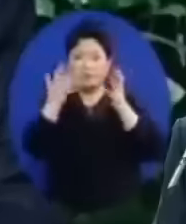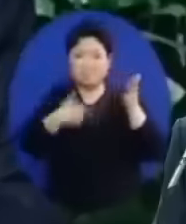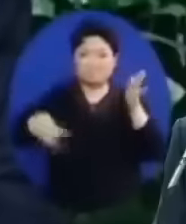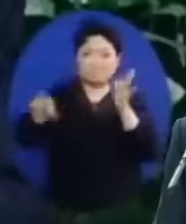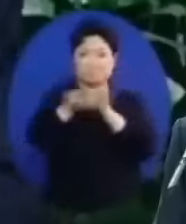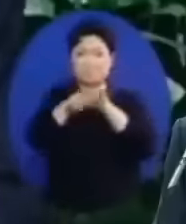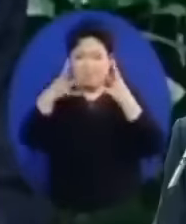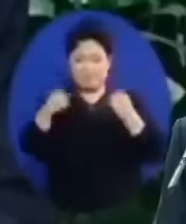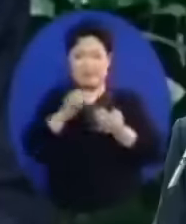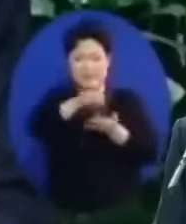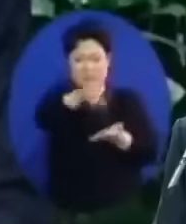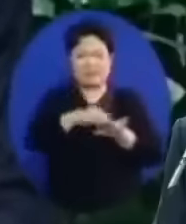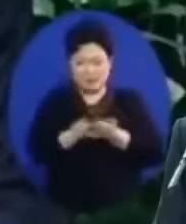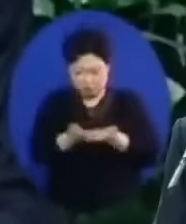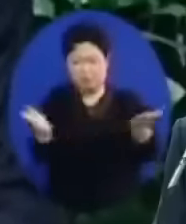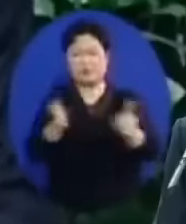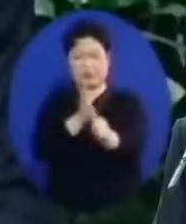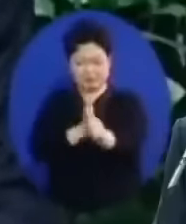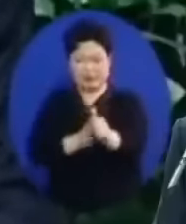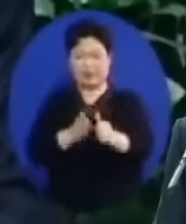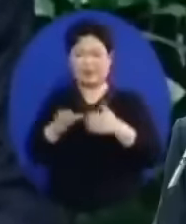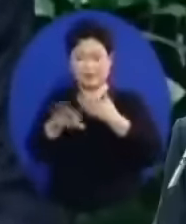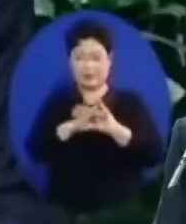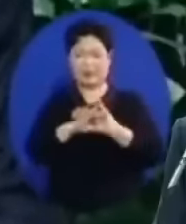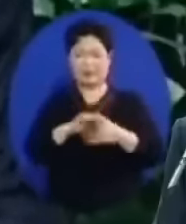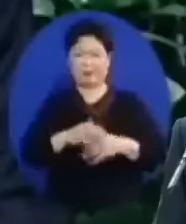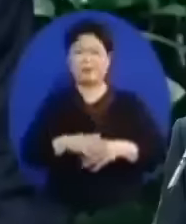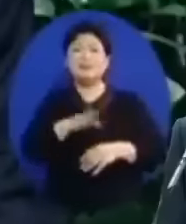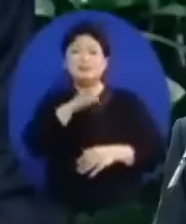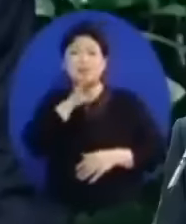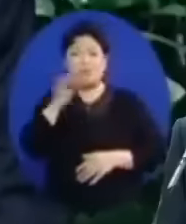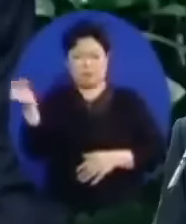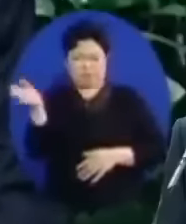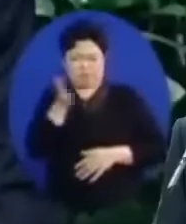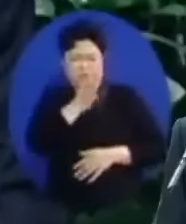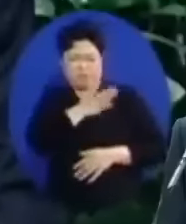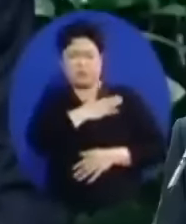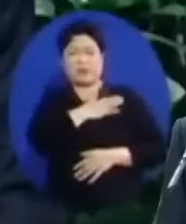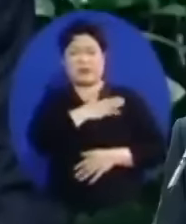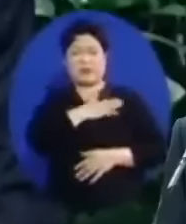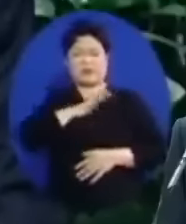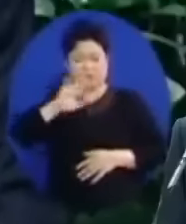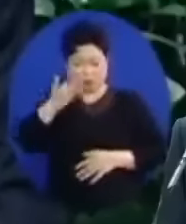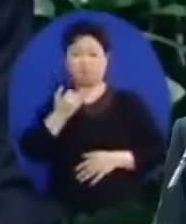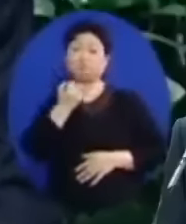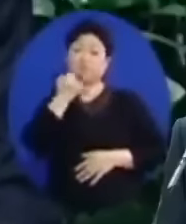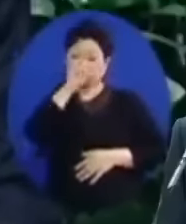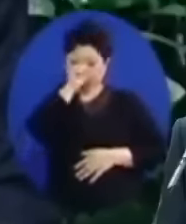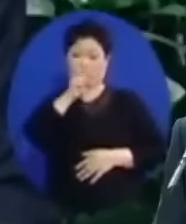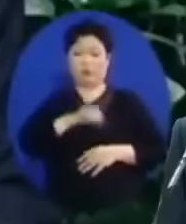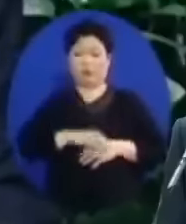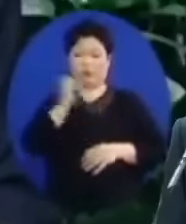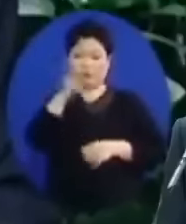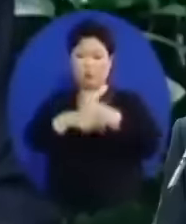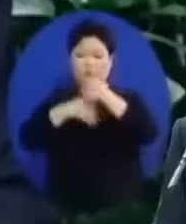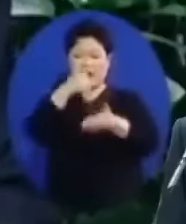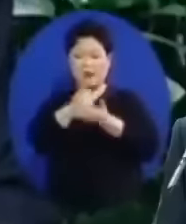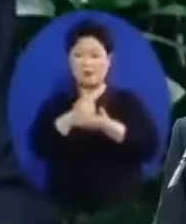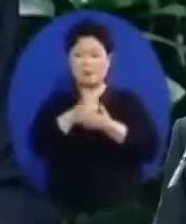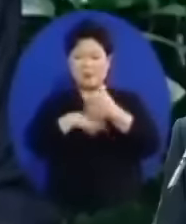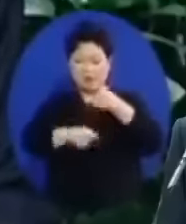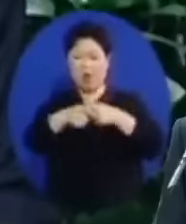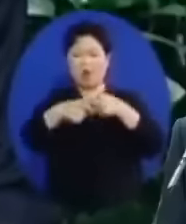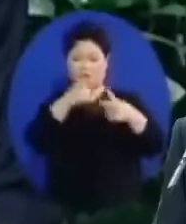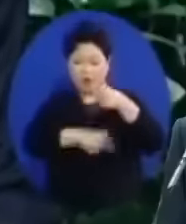위해서 많이 나누어 주십시오. 그렇게 하면 얼마나 부자가 되어도 좋고, 또 하나님이 자꾸